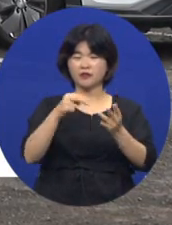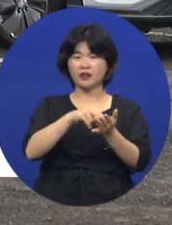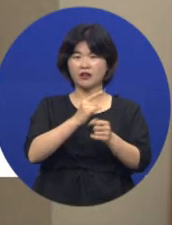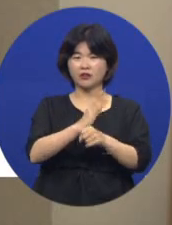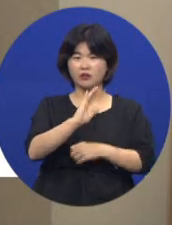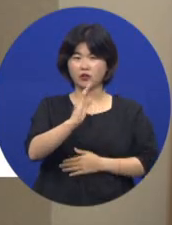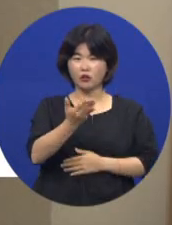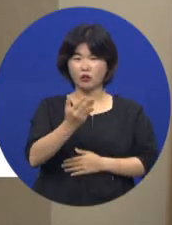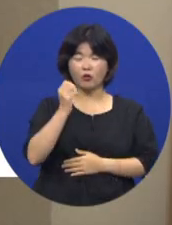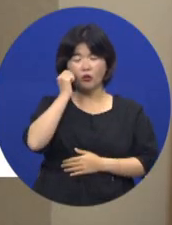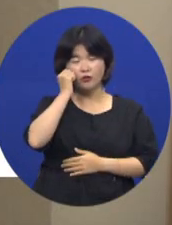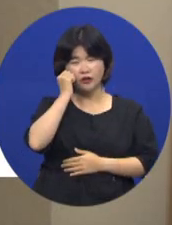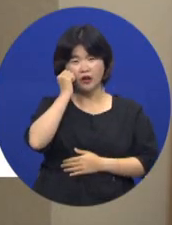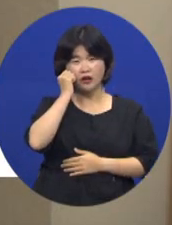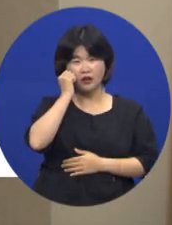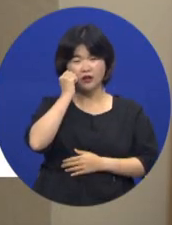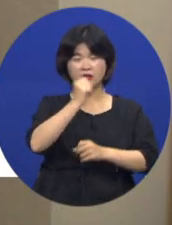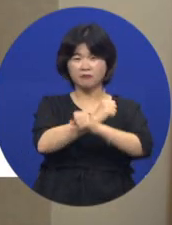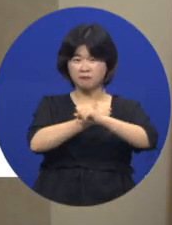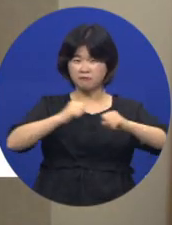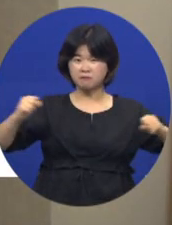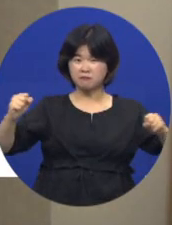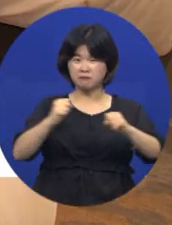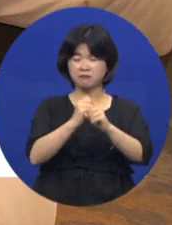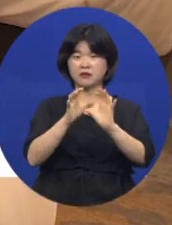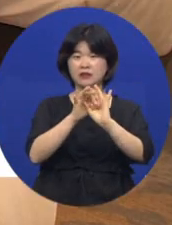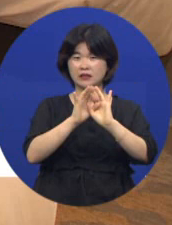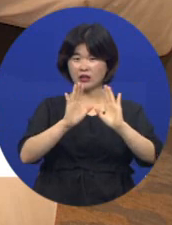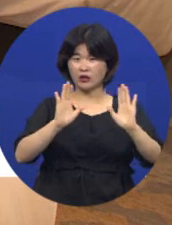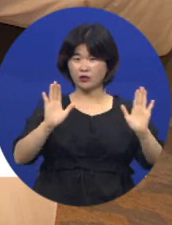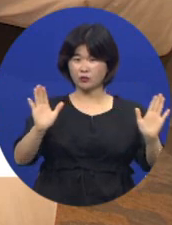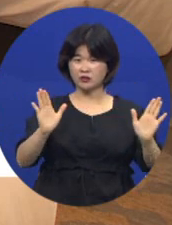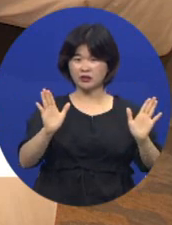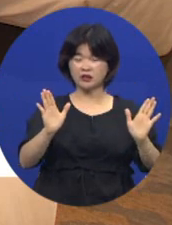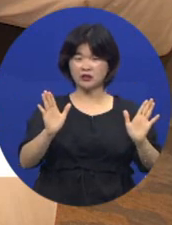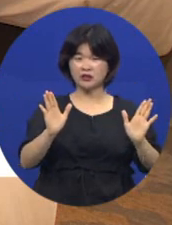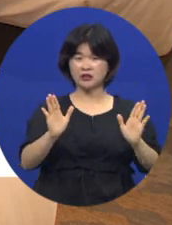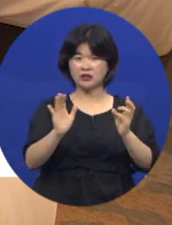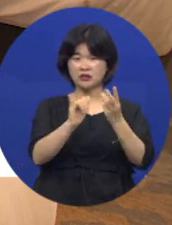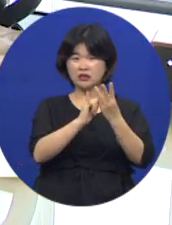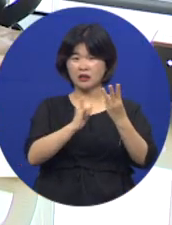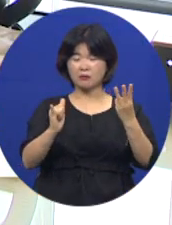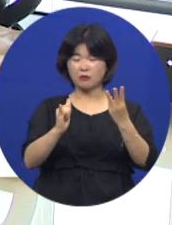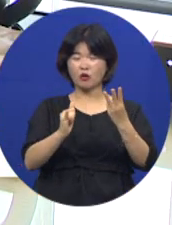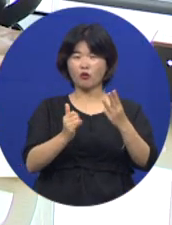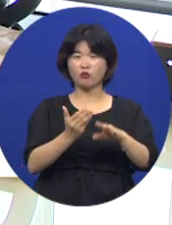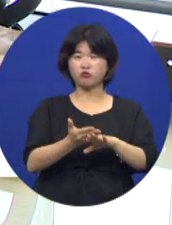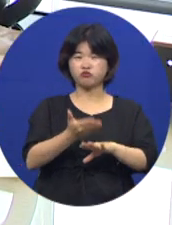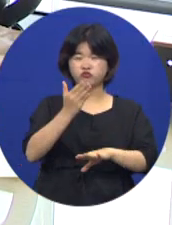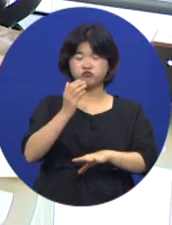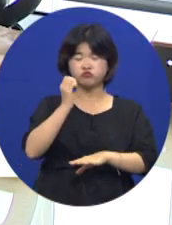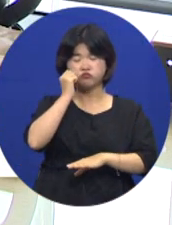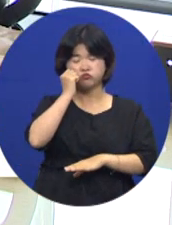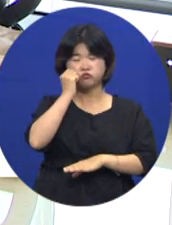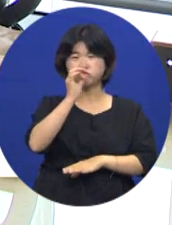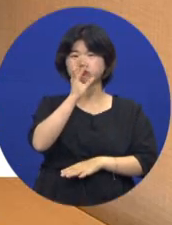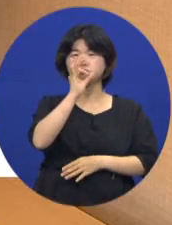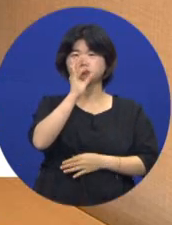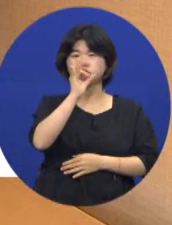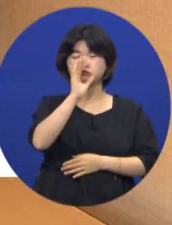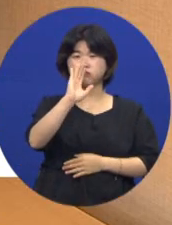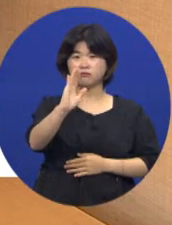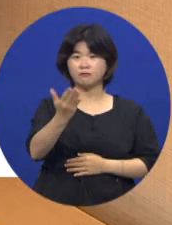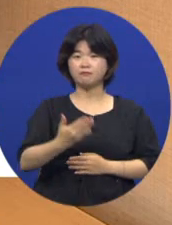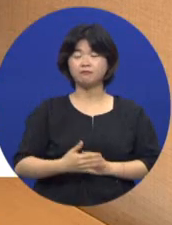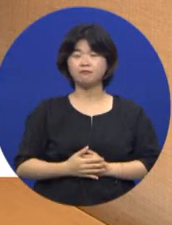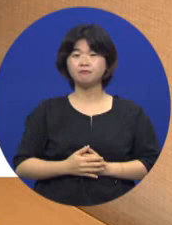하고 호텔과 게스트하우스 등 의 숙박 시설은 객실 크기와 관계없이 우후 6시 이후 세 명 이상이